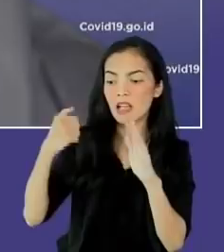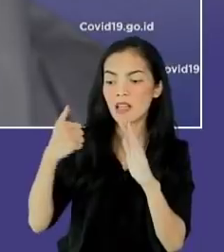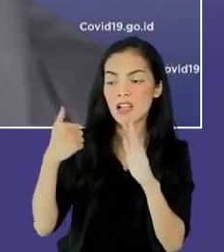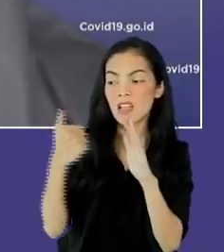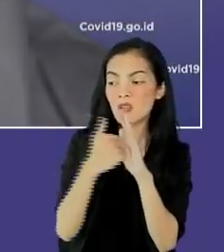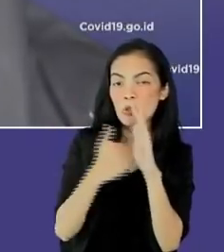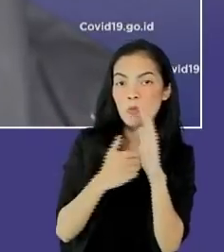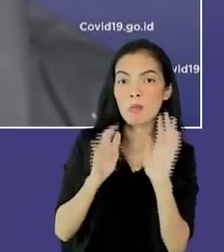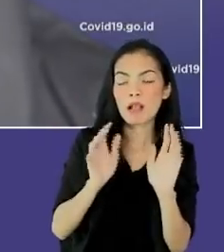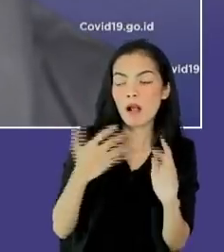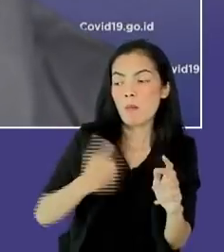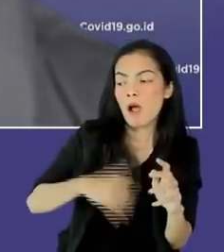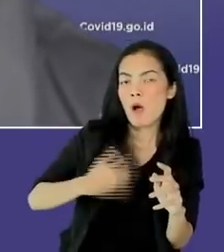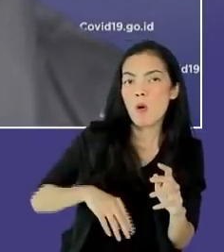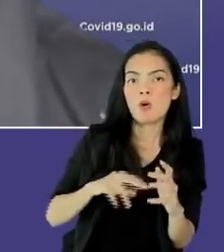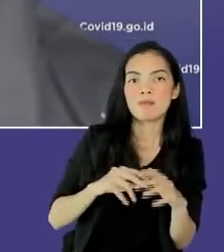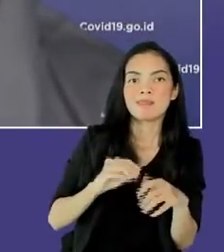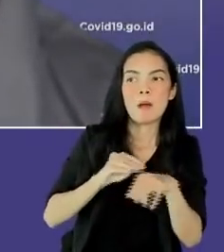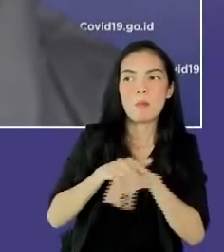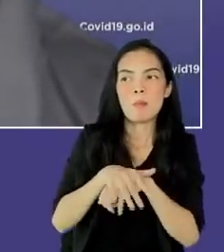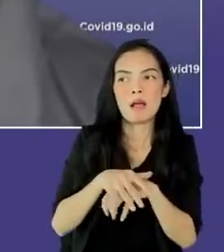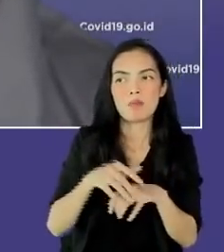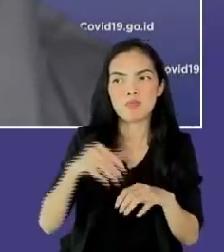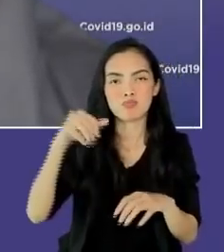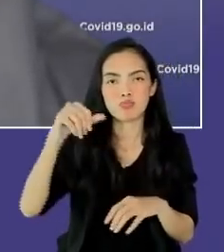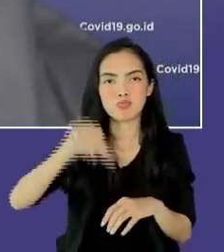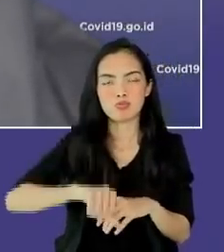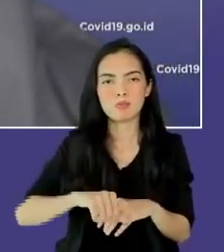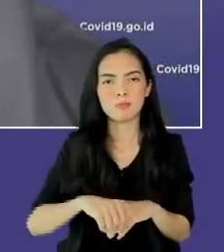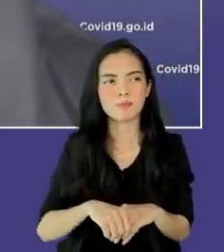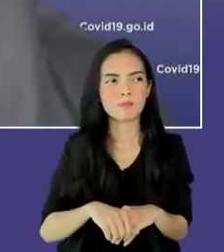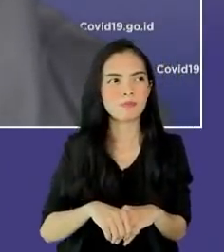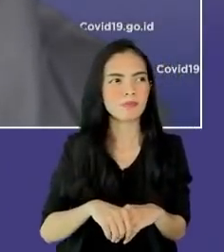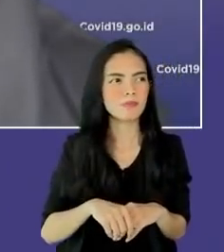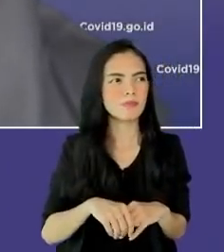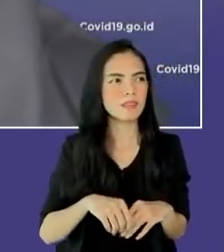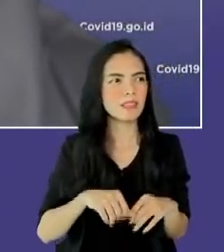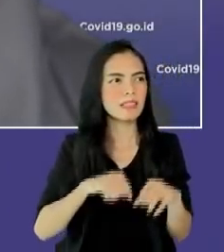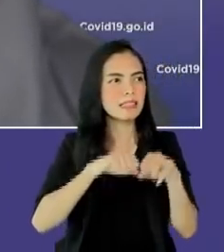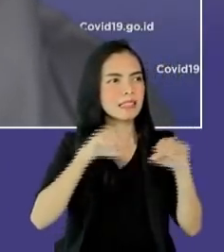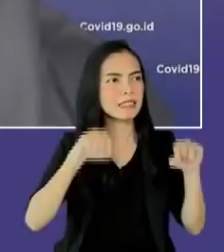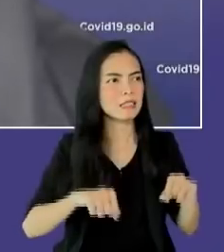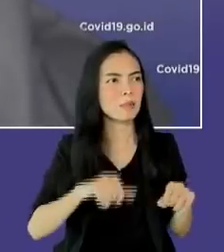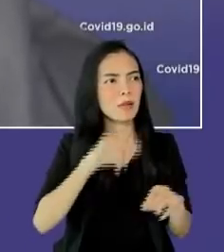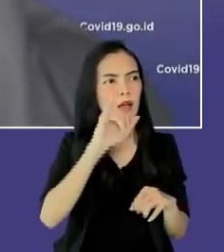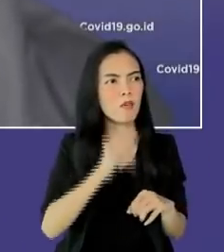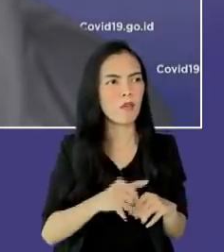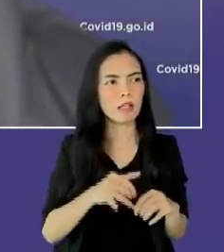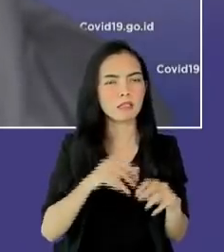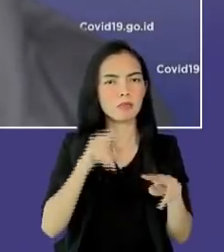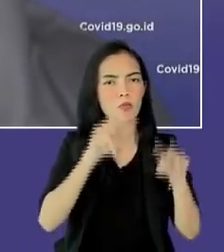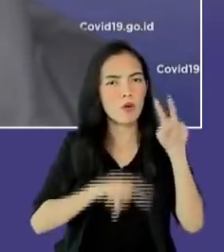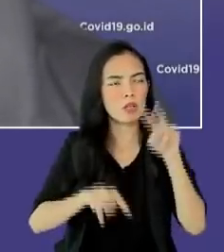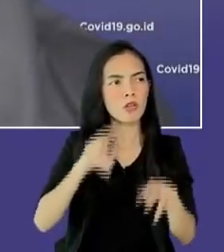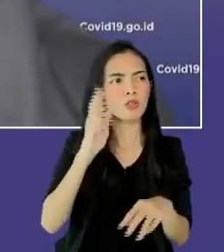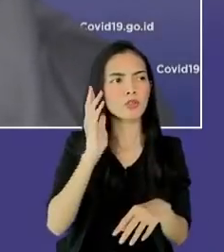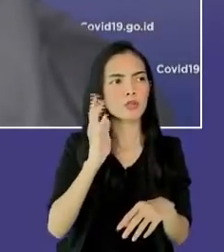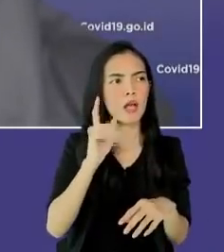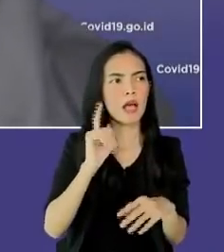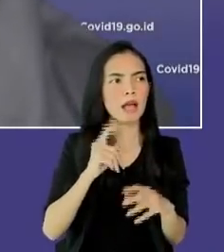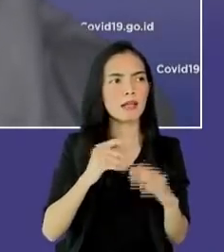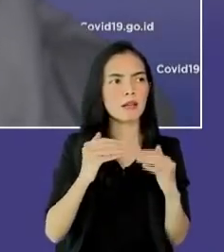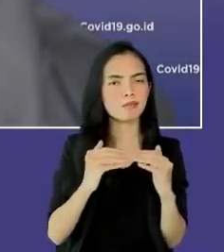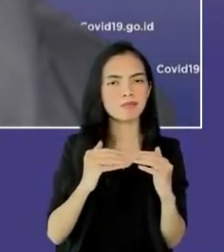keadaan kepatuhan ini. Ya, jadi kalau dari sistem untuk dashboard monitoring evaluasi ini sudah kita